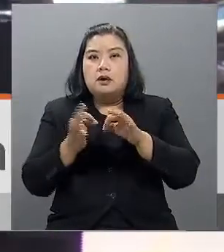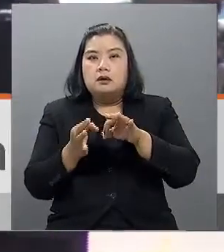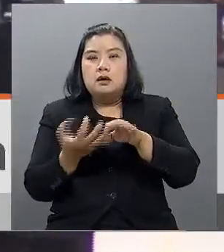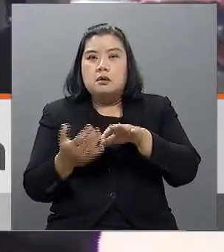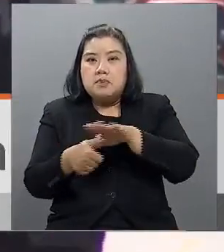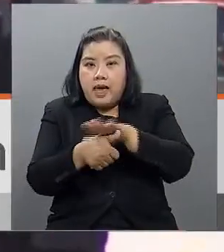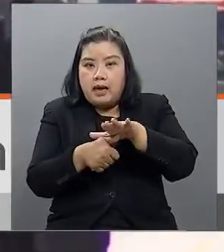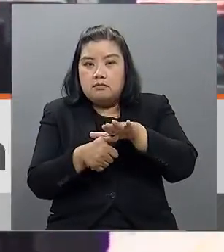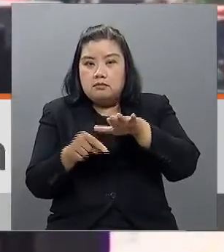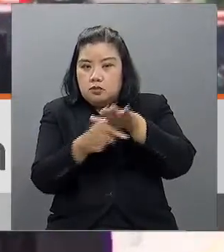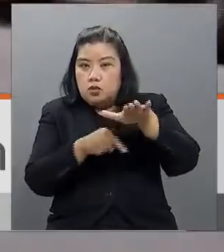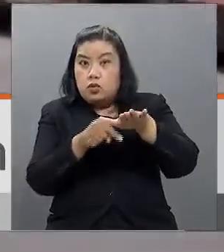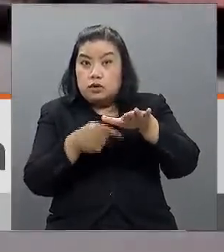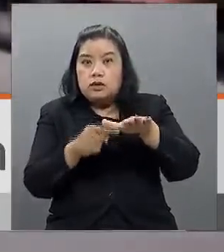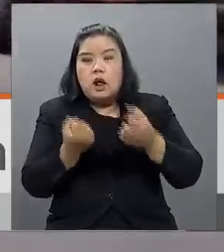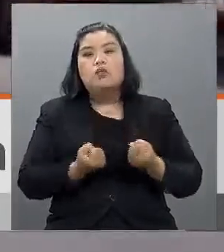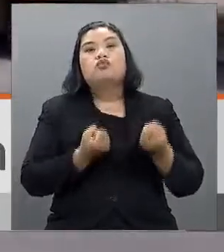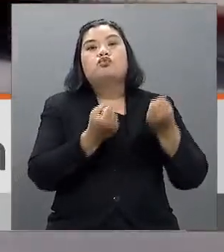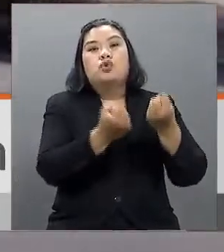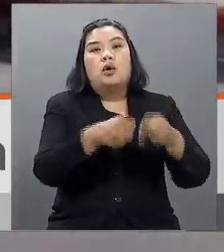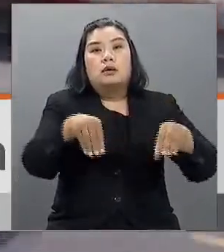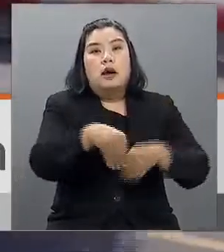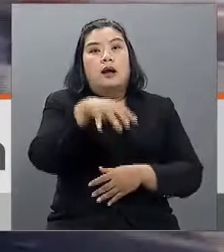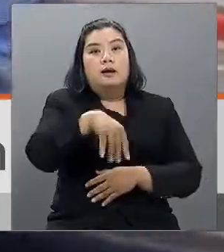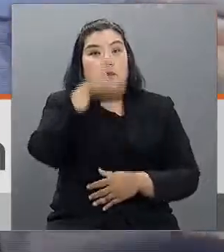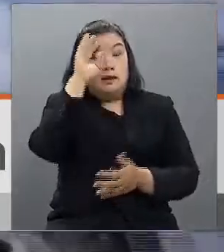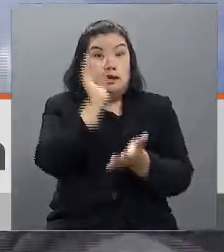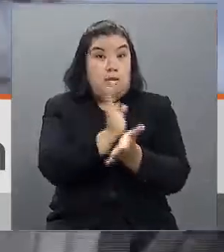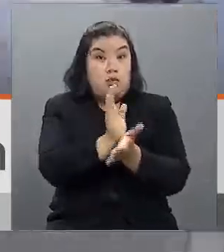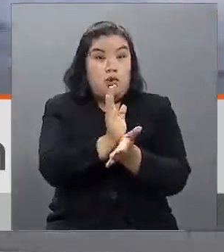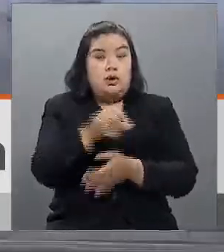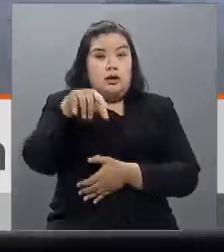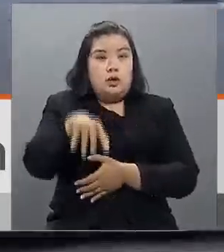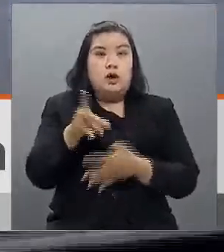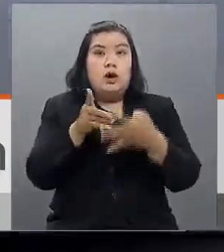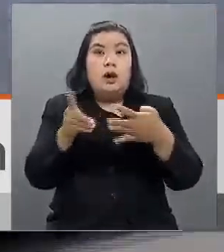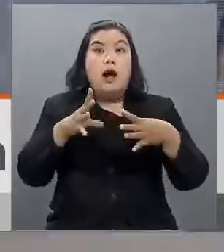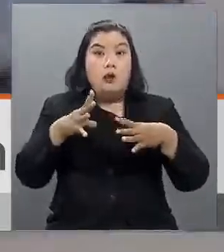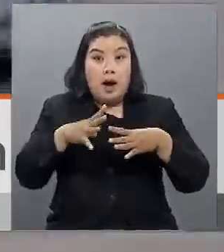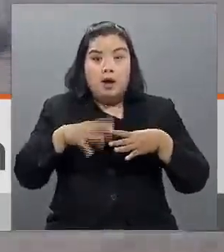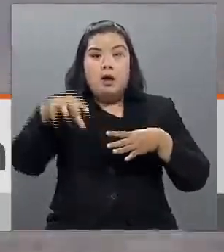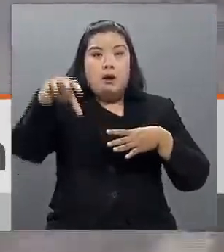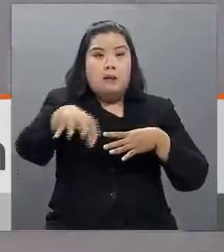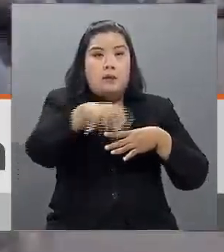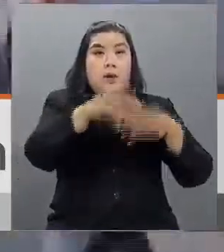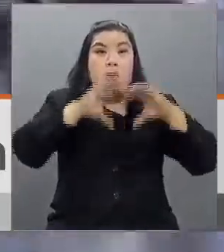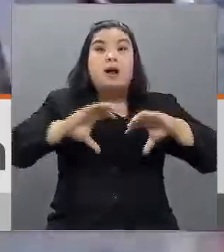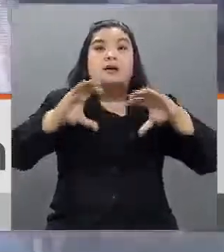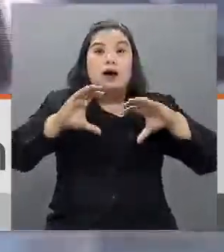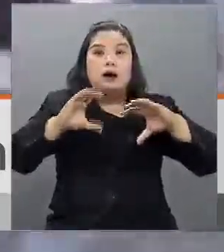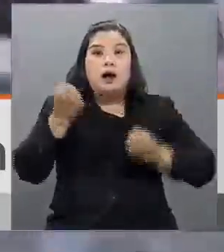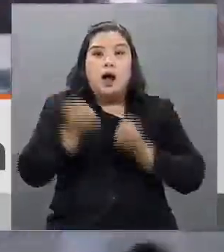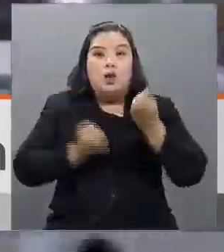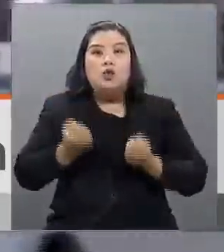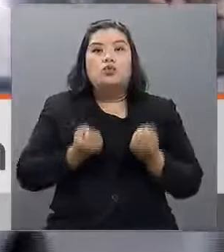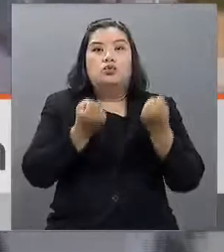ตำรวจภูธรรามัญค่ะซึ่งอยู่จุดระหว่างแฟลตตำรวจกับข้าราชการฝ่ายปกครองด้วยนะคะก็มีทางรองผู้บัญชาการตำรวจ